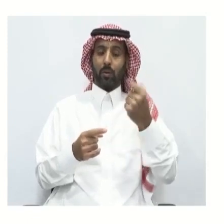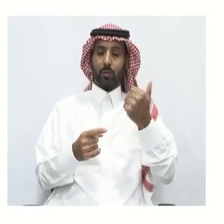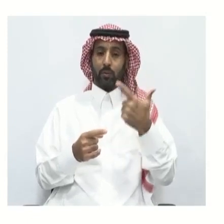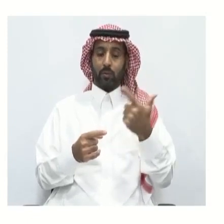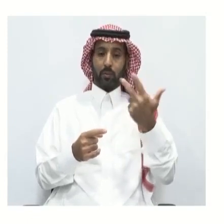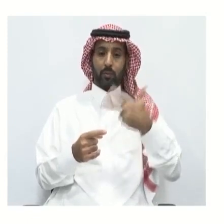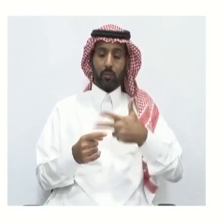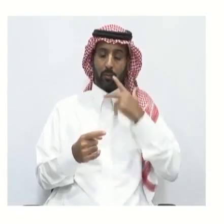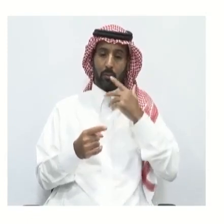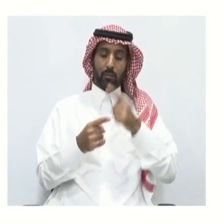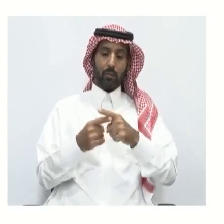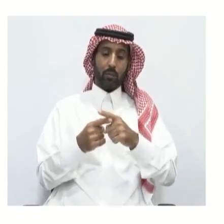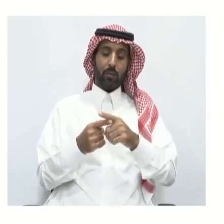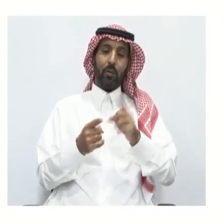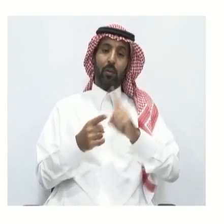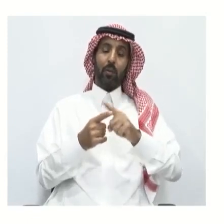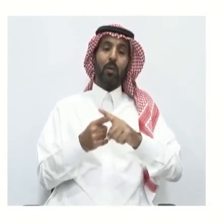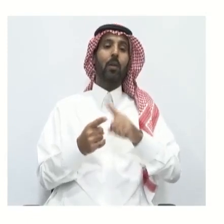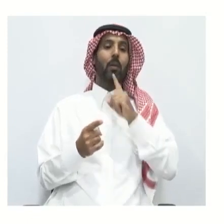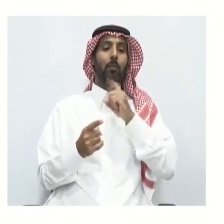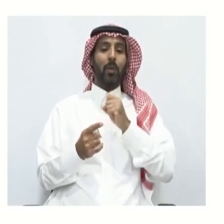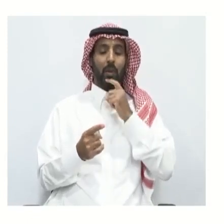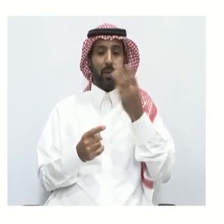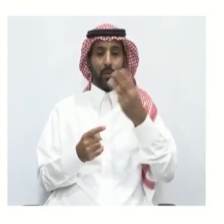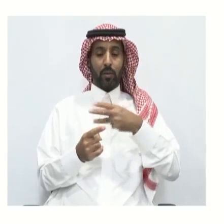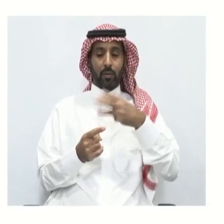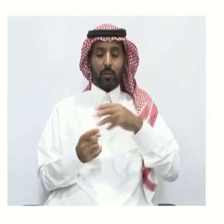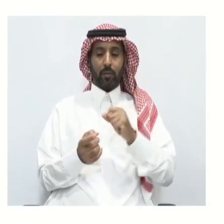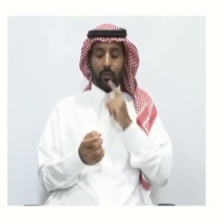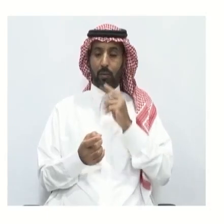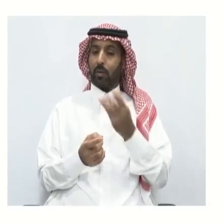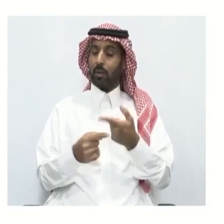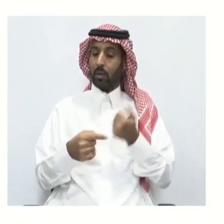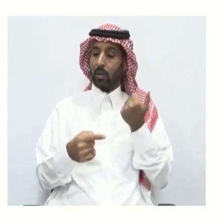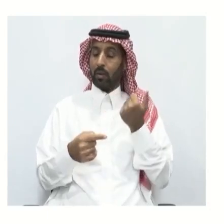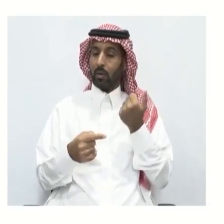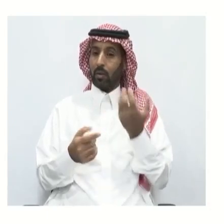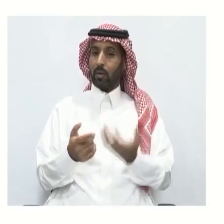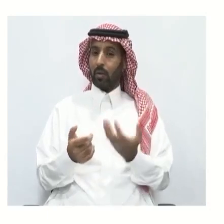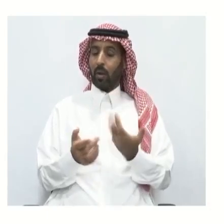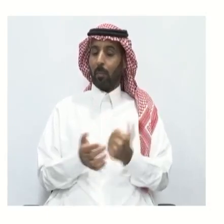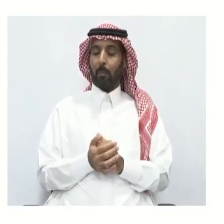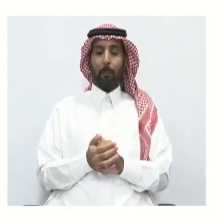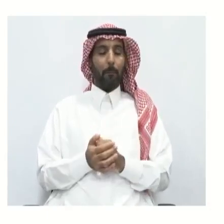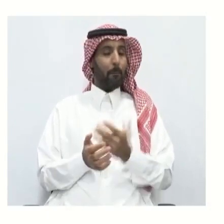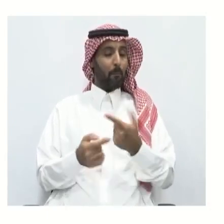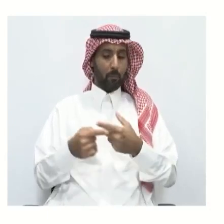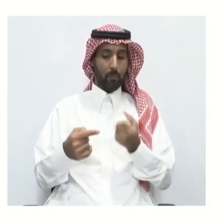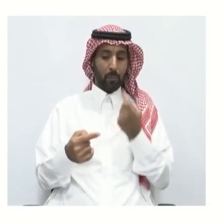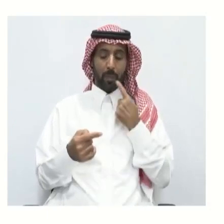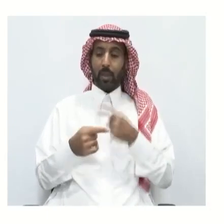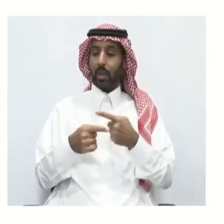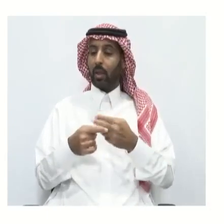0.17933 طبعا الجرامات ستنزل معي لانني انا اريد حساب الكتله سيعطيني الناتج